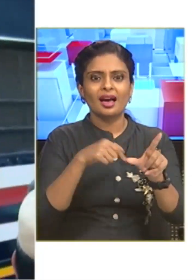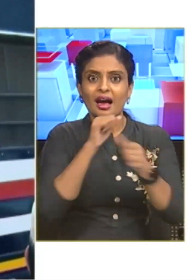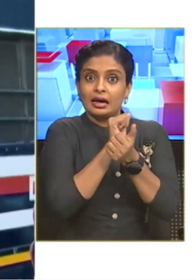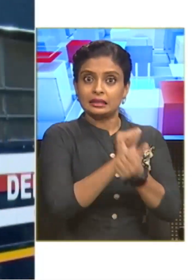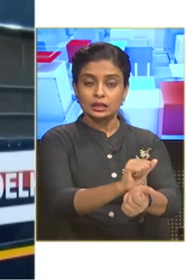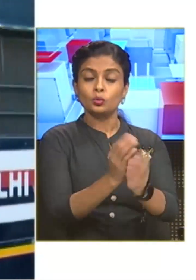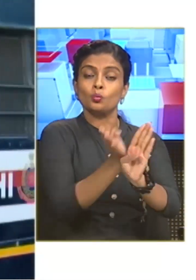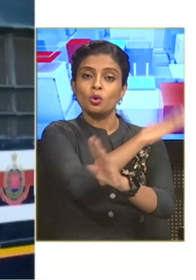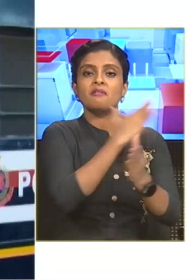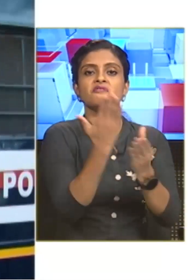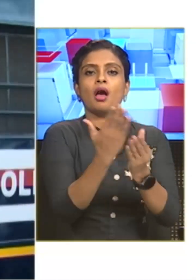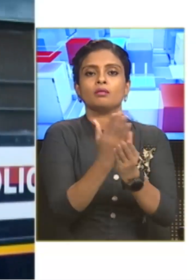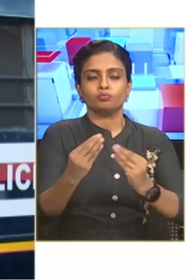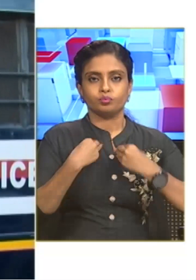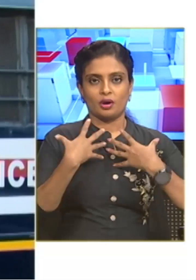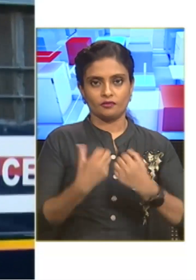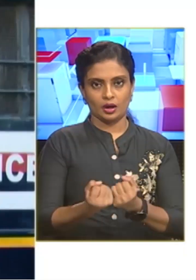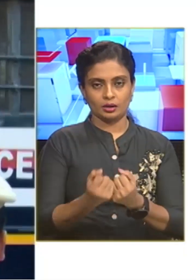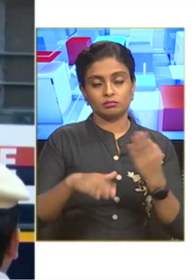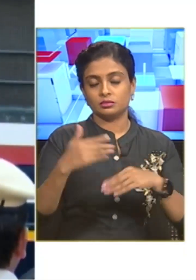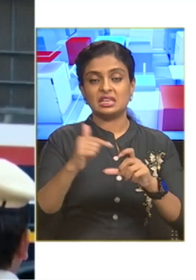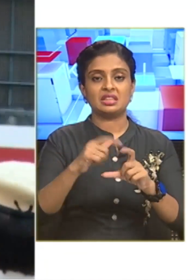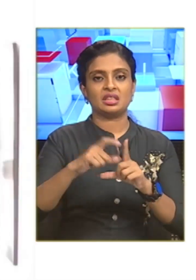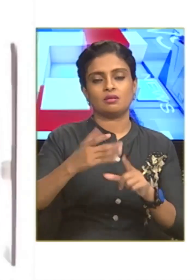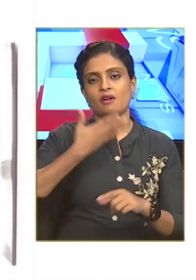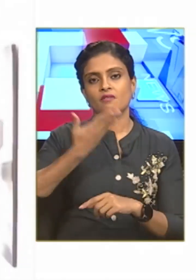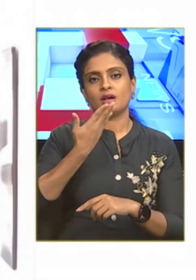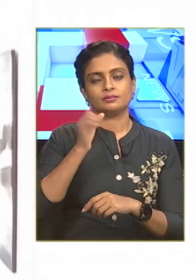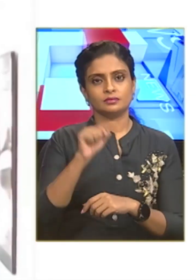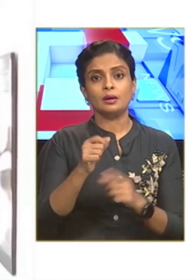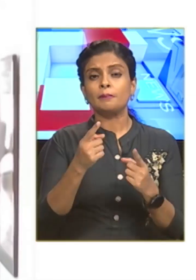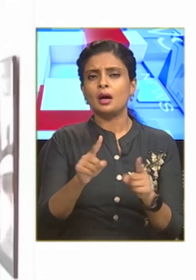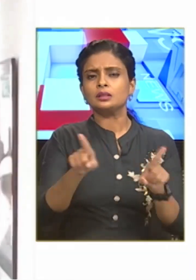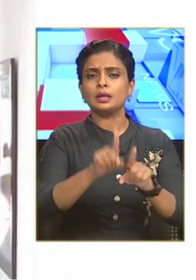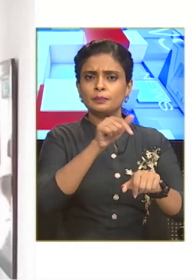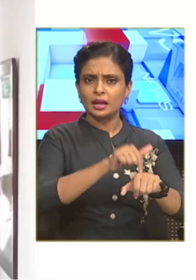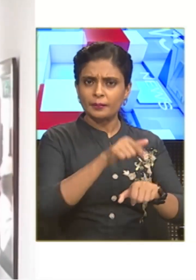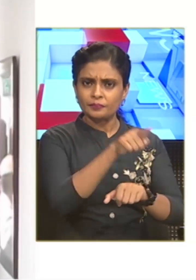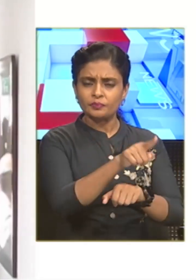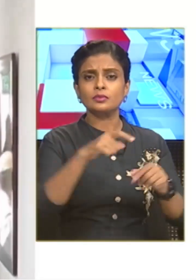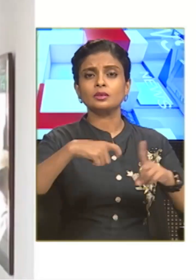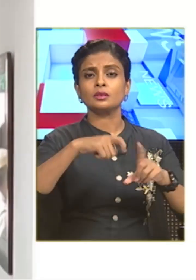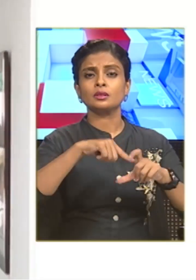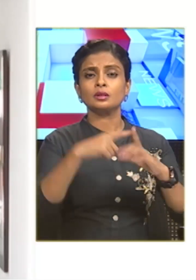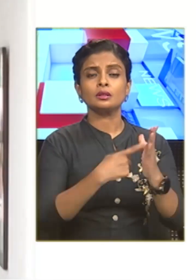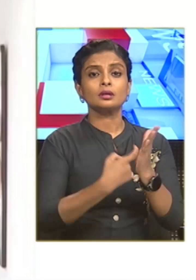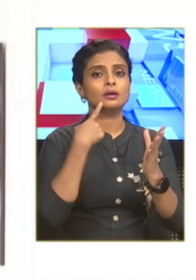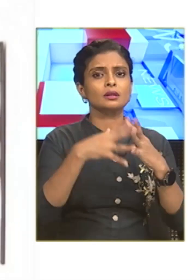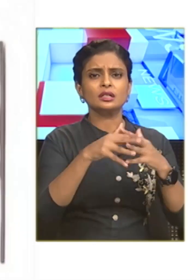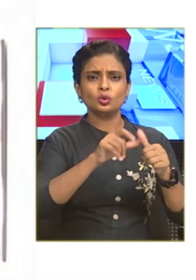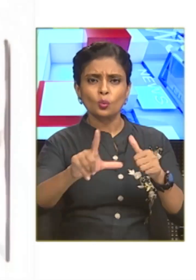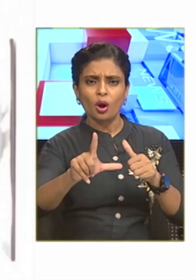ജസ്റ്റിസ് സഞ്ജീവ് ഗന്ന അധ്യക്ഷനായ ബെഞ്ച് ഇഡിയോട് നിർദ്ദേശിച്ചു അതേസമയം കേജരിവാളിന്റെ ഇടക്കാല ജാമ്യം പരിഗണിക്കുന്നതിന്